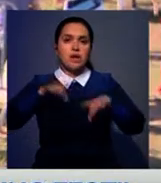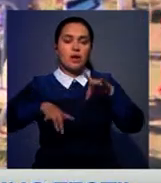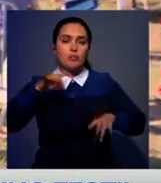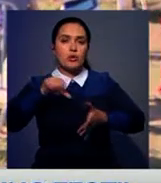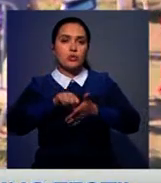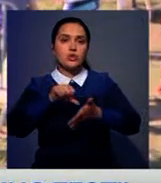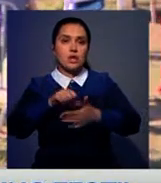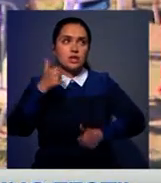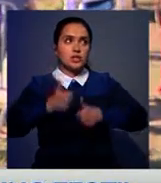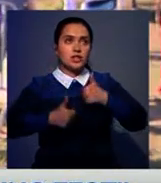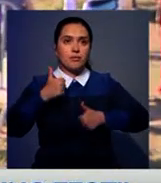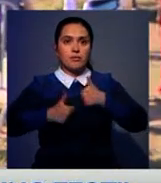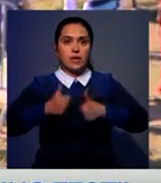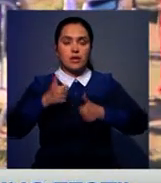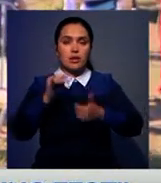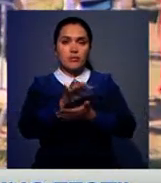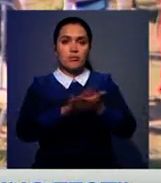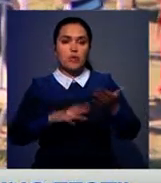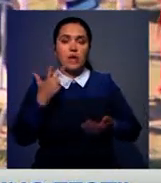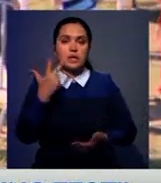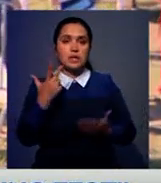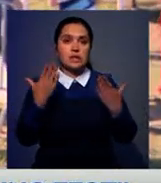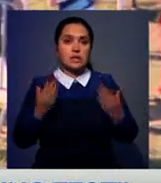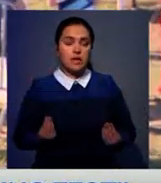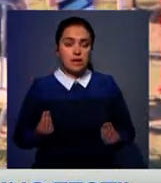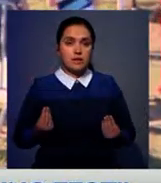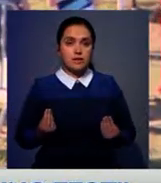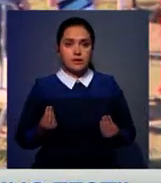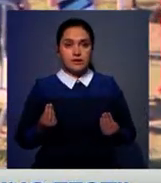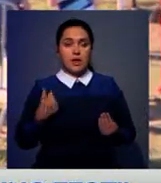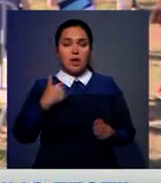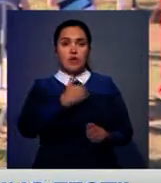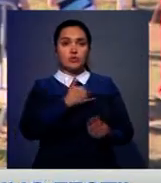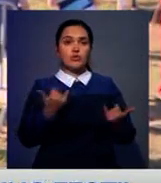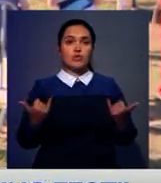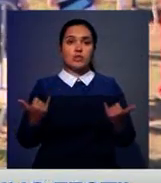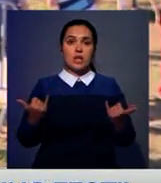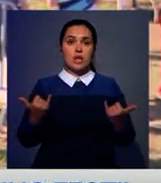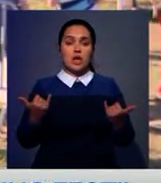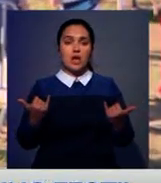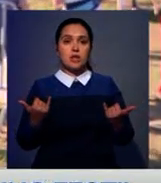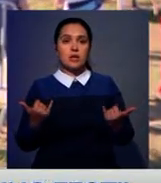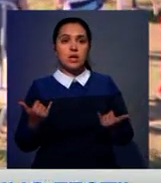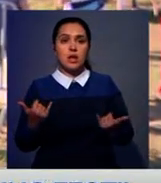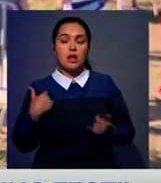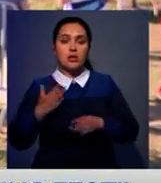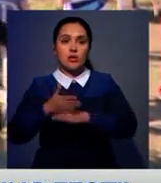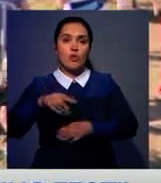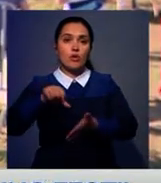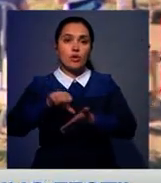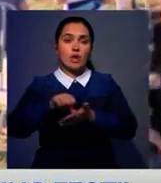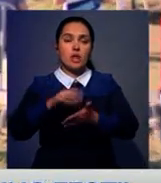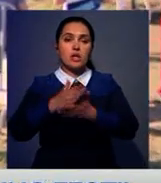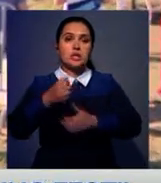чемпионата. Этот праздник продлится 3 дня. Я хочу сейчас представить нашего гостя, представителя